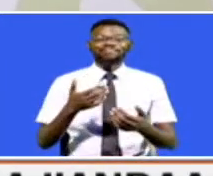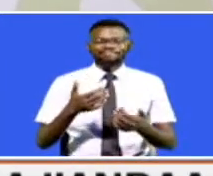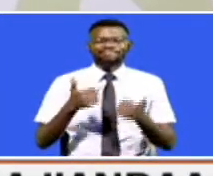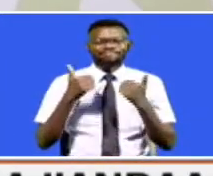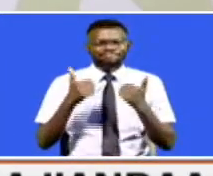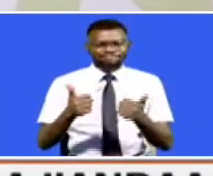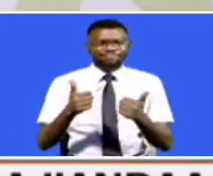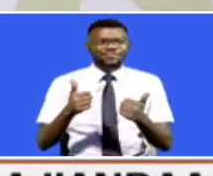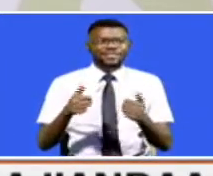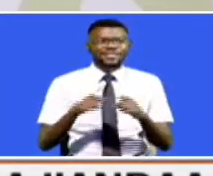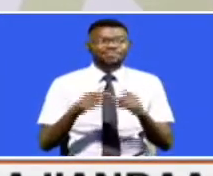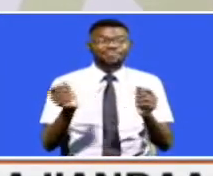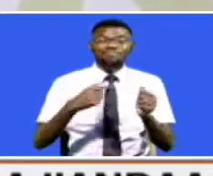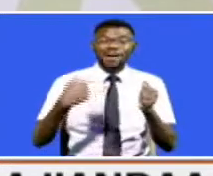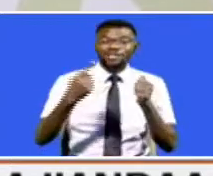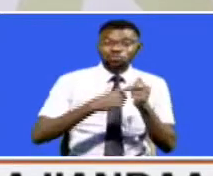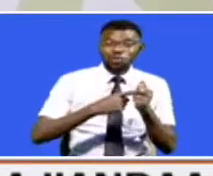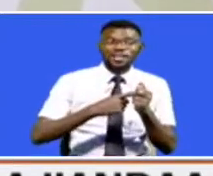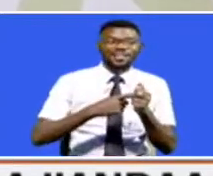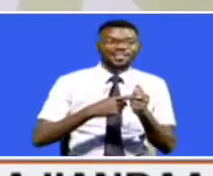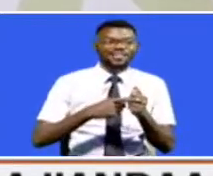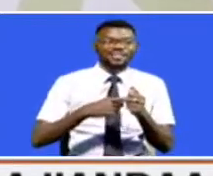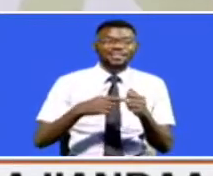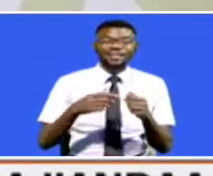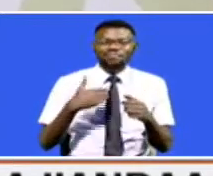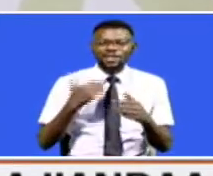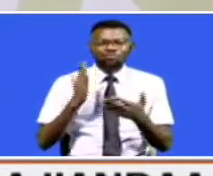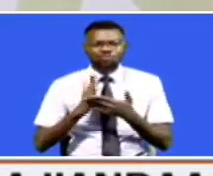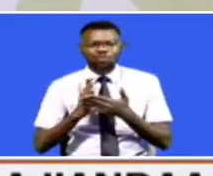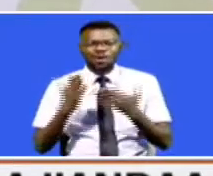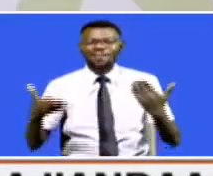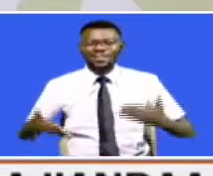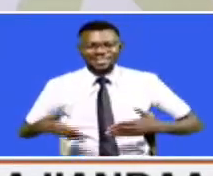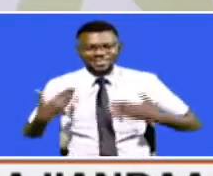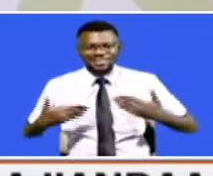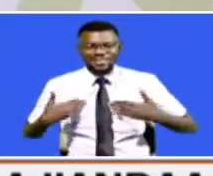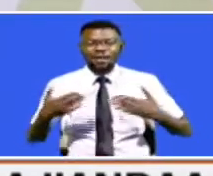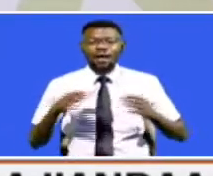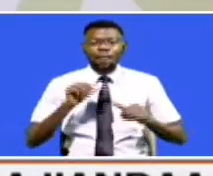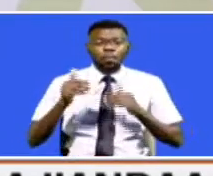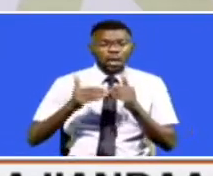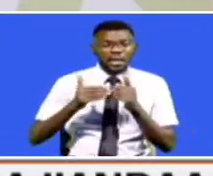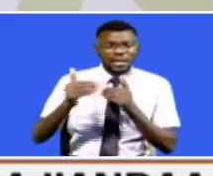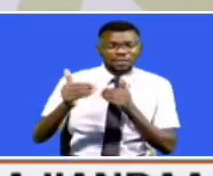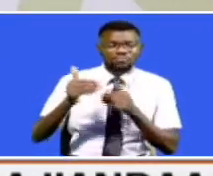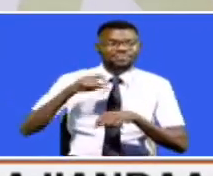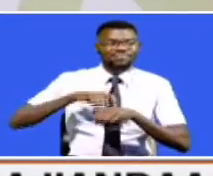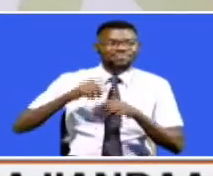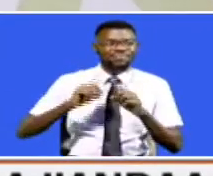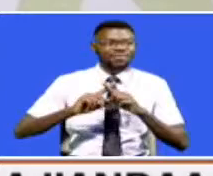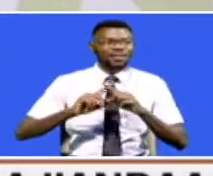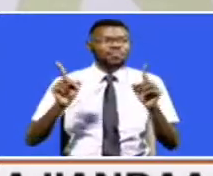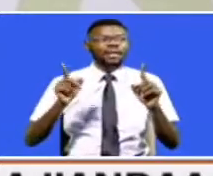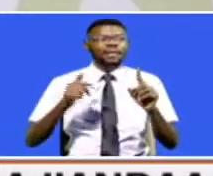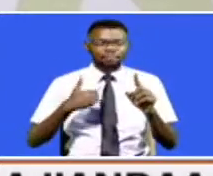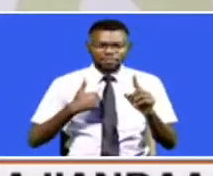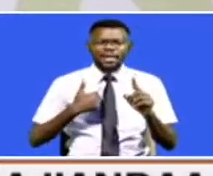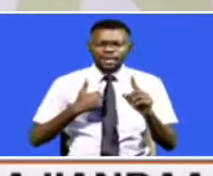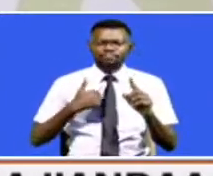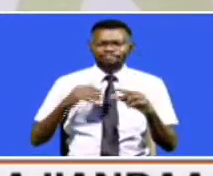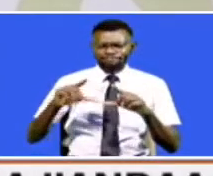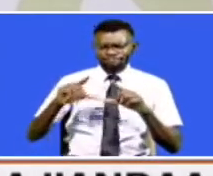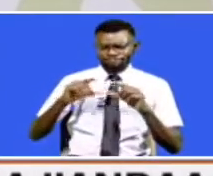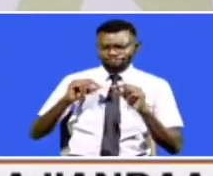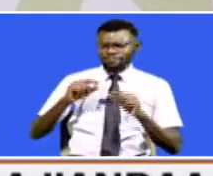can imagine what happens when you get to June. So I'm really excited about the next season, but I've told myself this season will be like